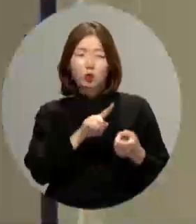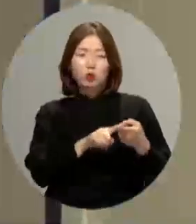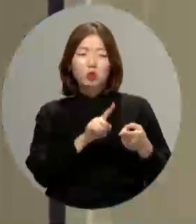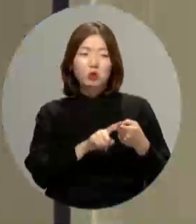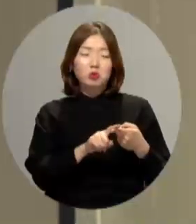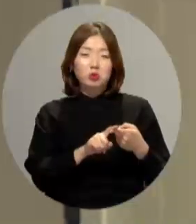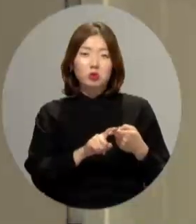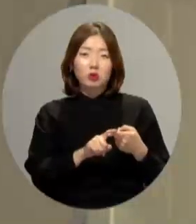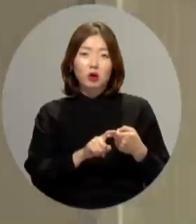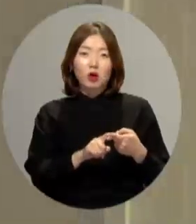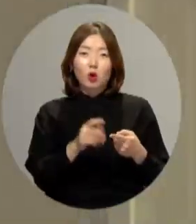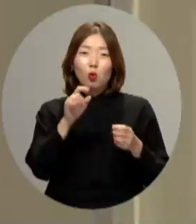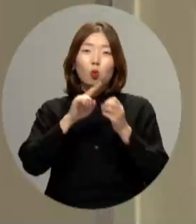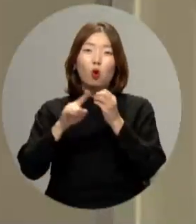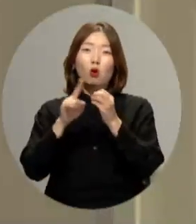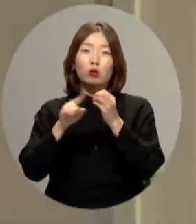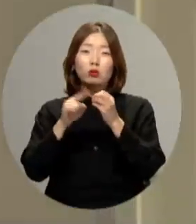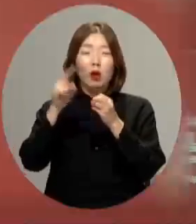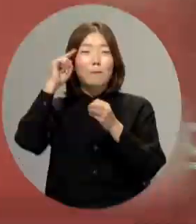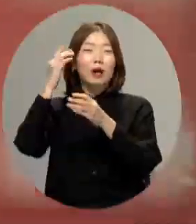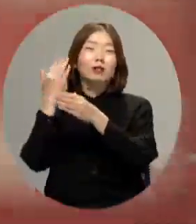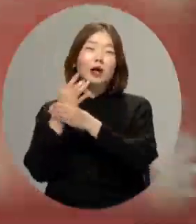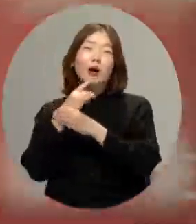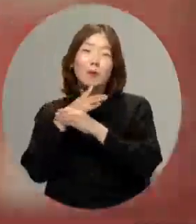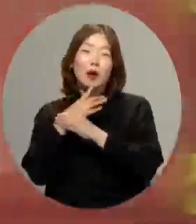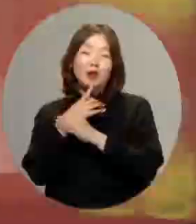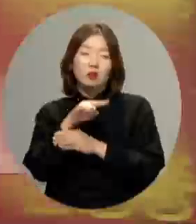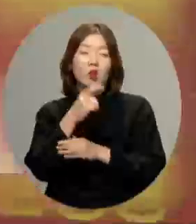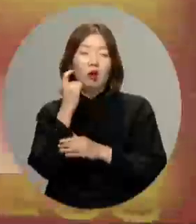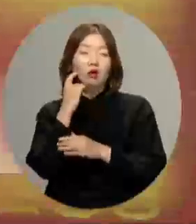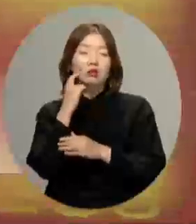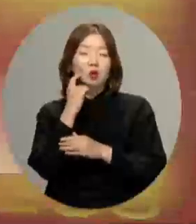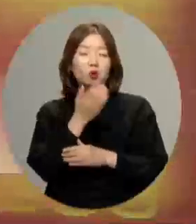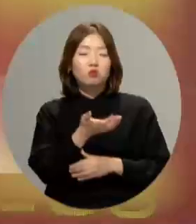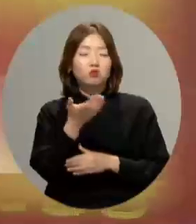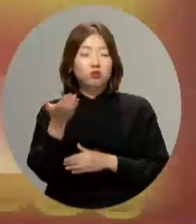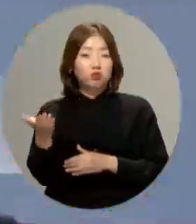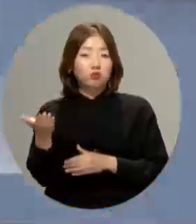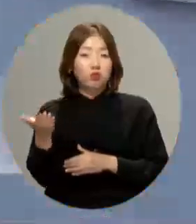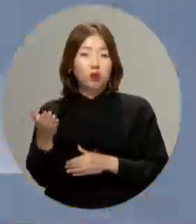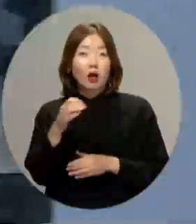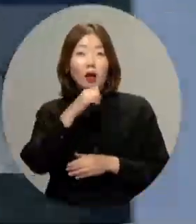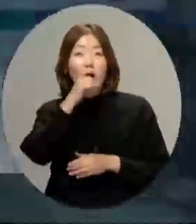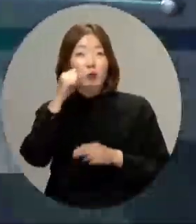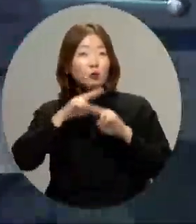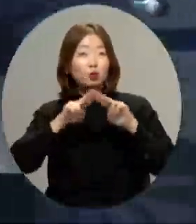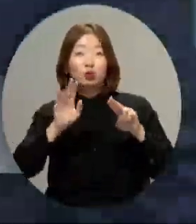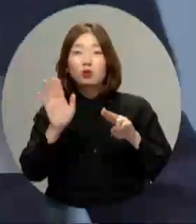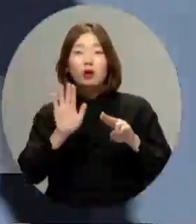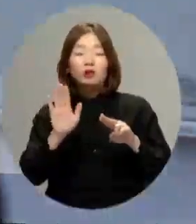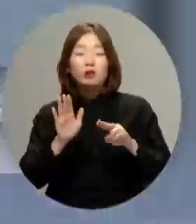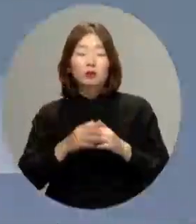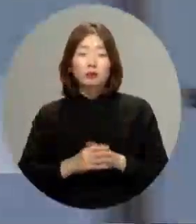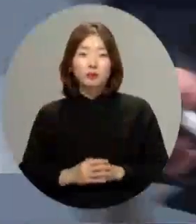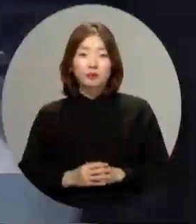불기소 처분에 이어 원광대 박사 학위에 대해서만 허위 학력으로 재판에 넘겨지면서 당선 무효형은